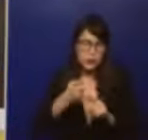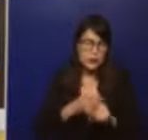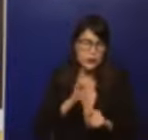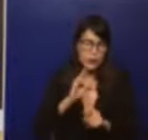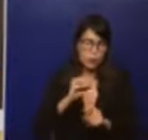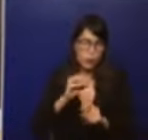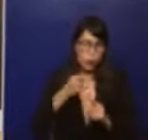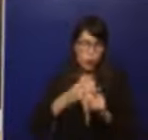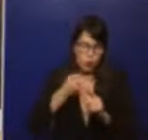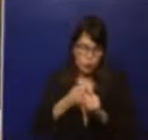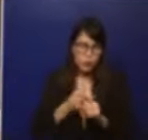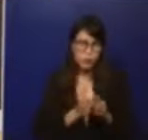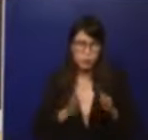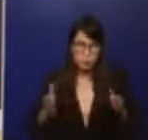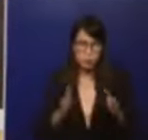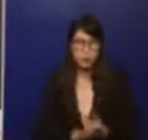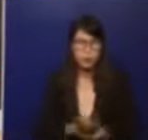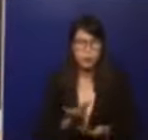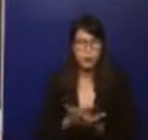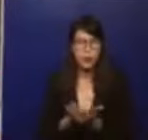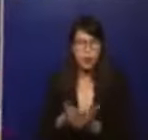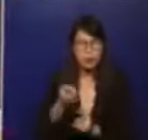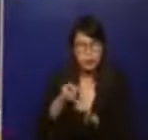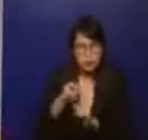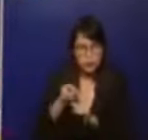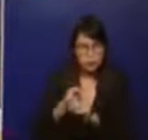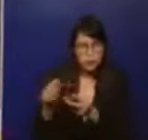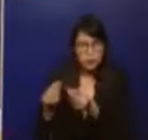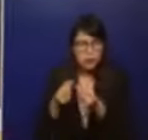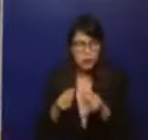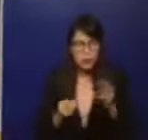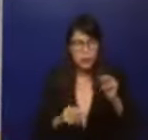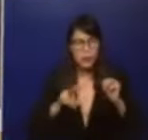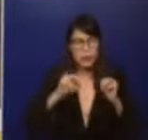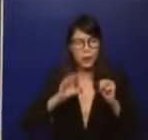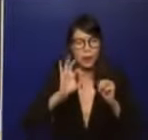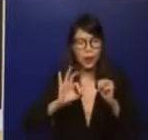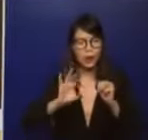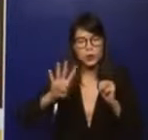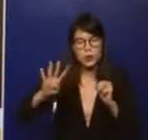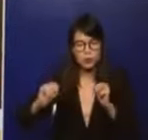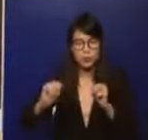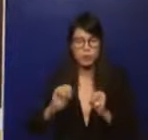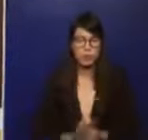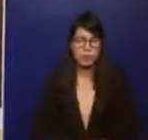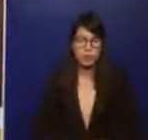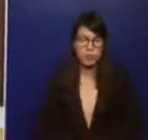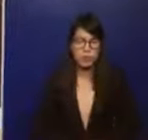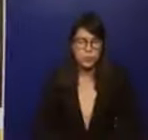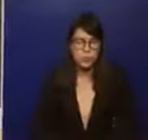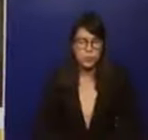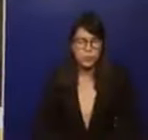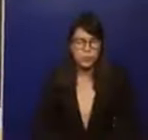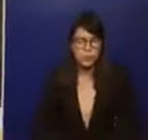ประเมินเงินได้พึงประเมินตามประมวลรัษฎากรมาตรา39และ40อย่างจังๆ